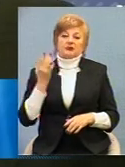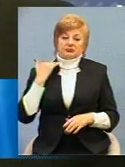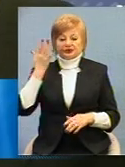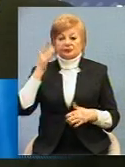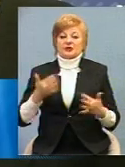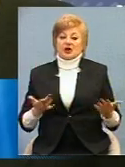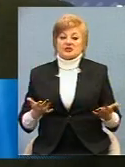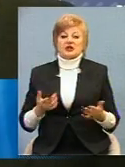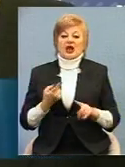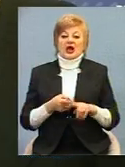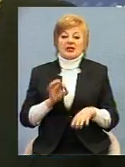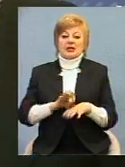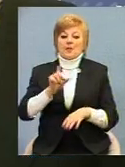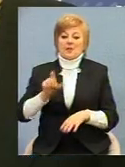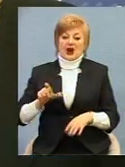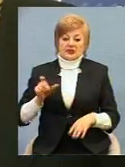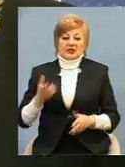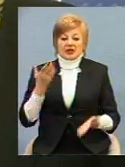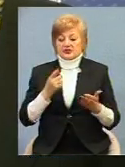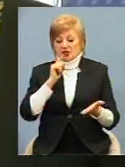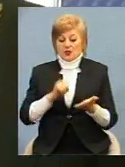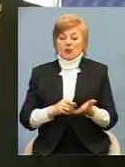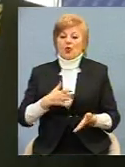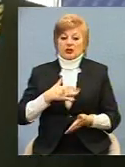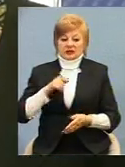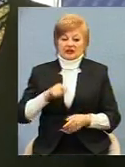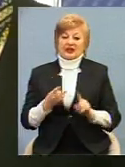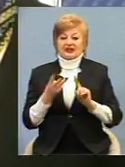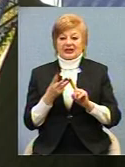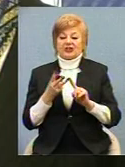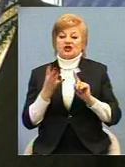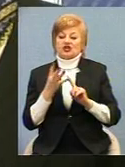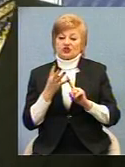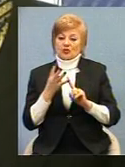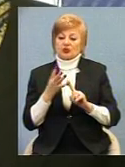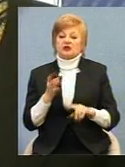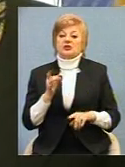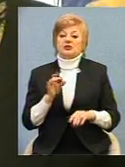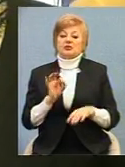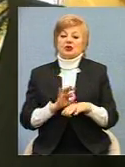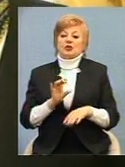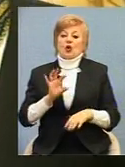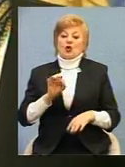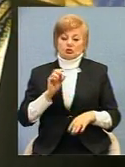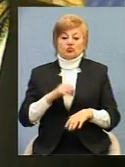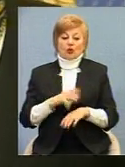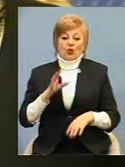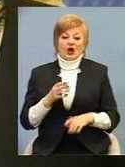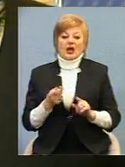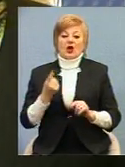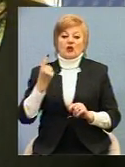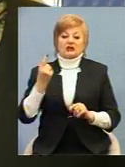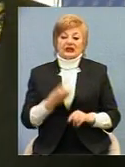то ці хворі, якщо вони потрапляють до нас в 3-4 стадії онкопроцесу, то вони, третина з